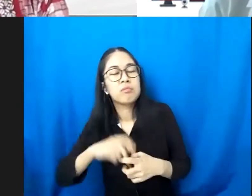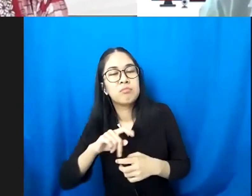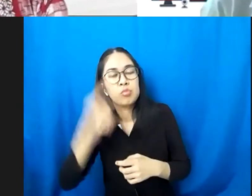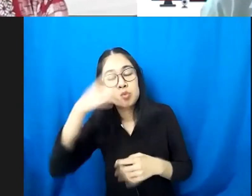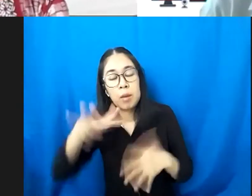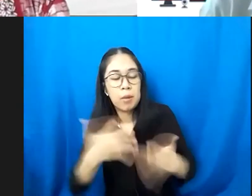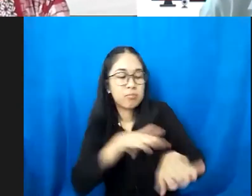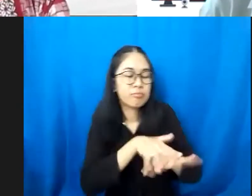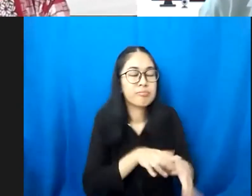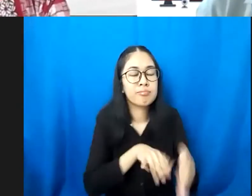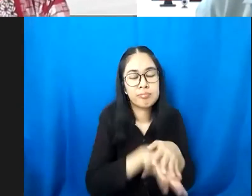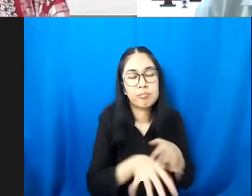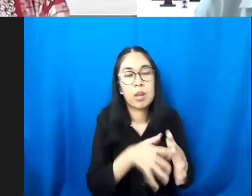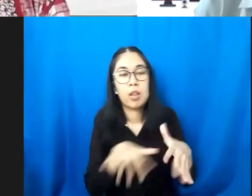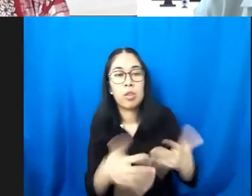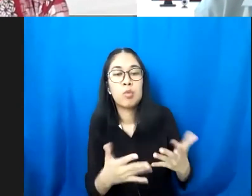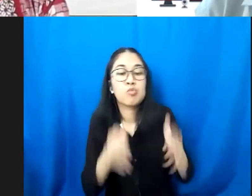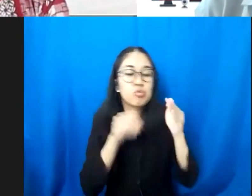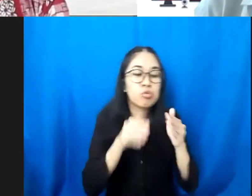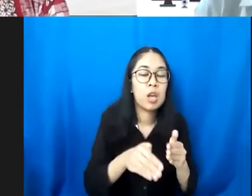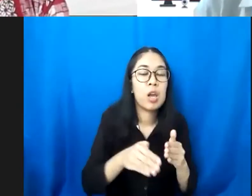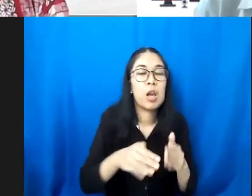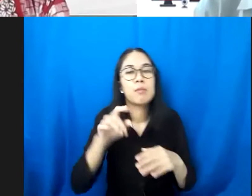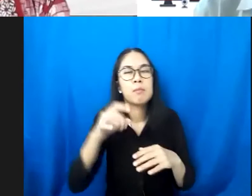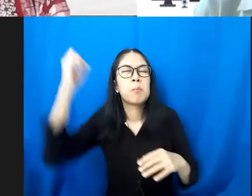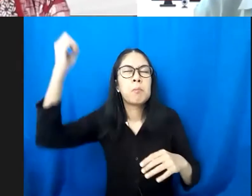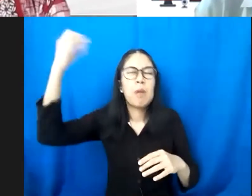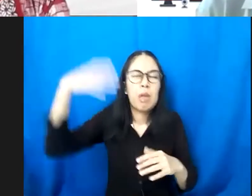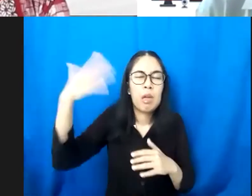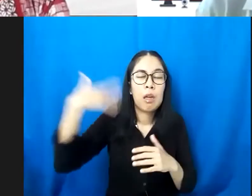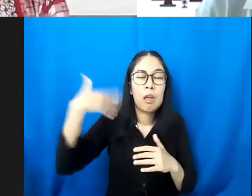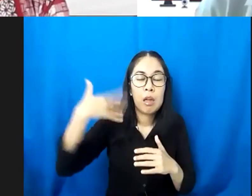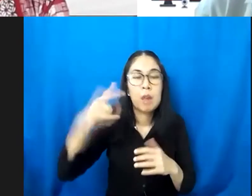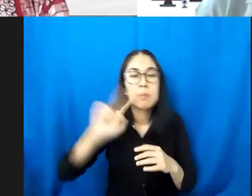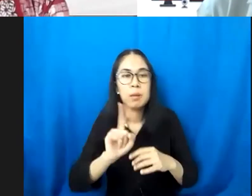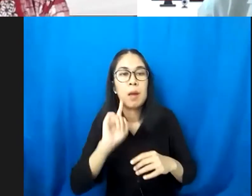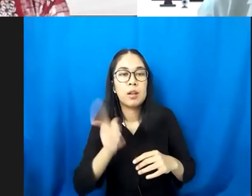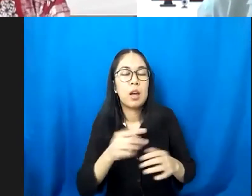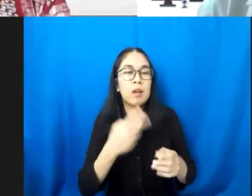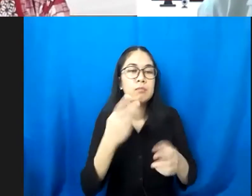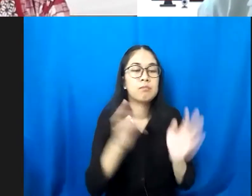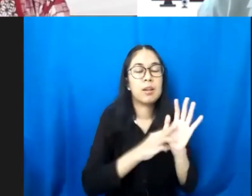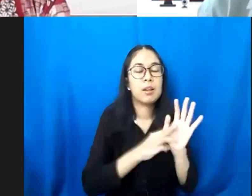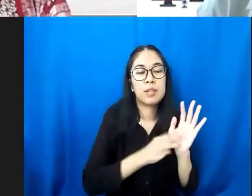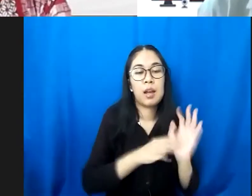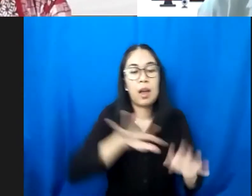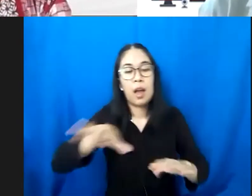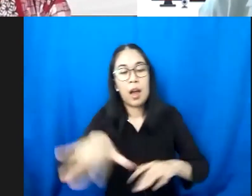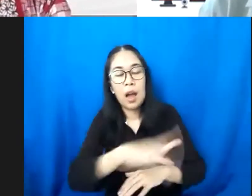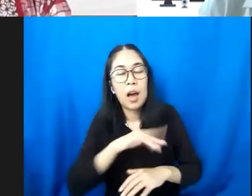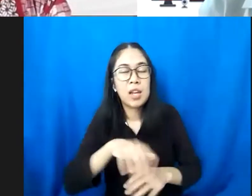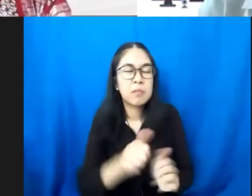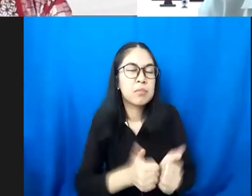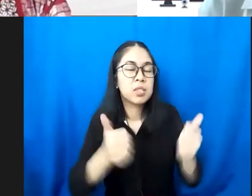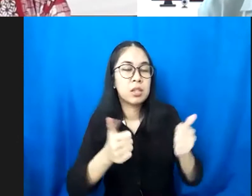pada saat musim panas, karena kami mengalami kesulitan air bersih di desa. Bahkan untuk minum air bersih saja kami